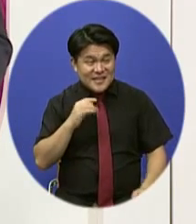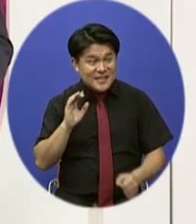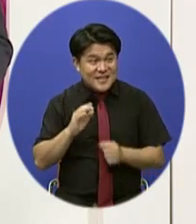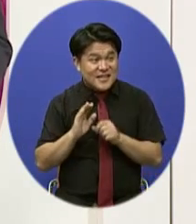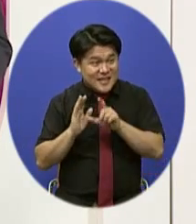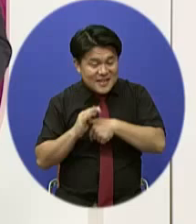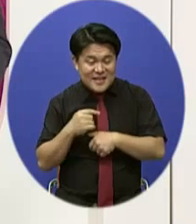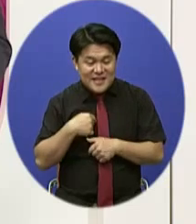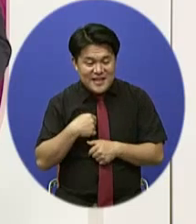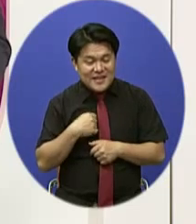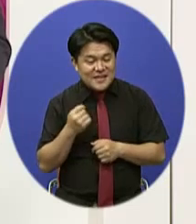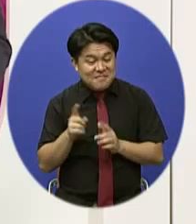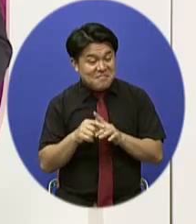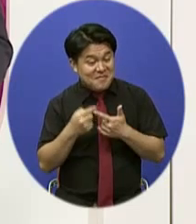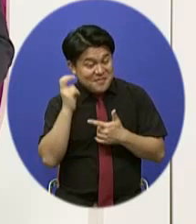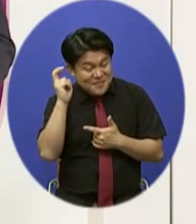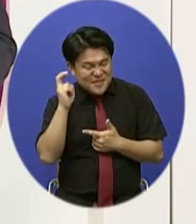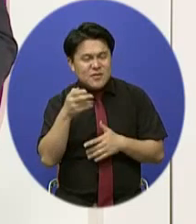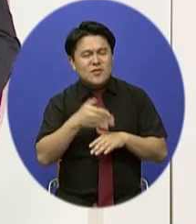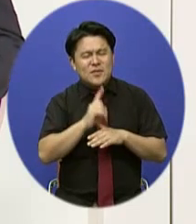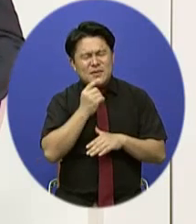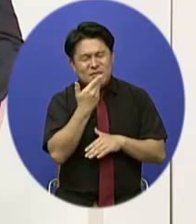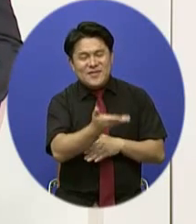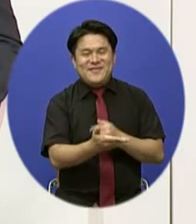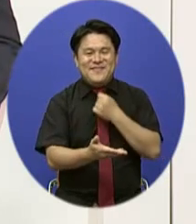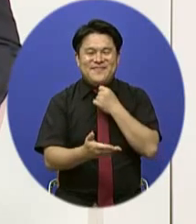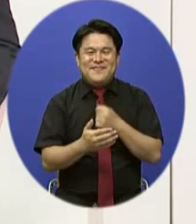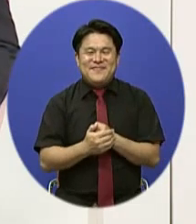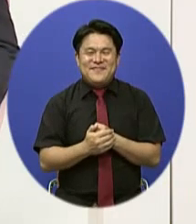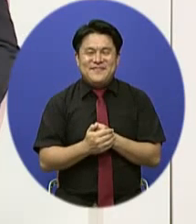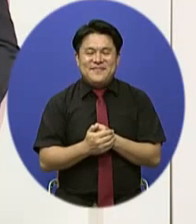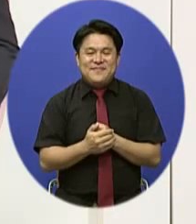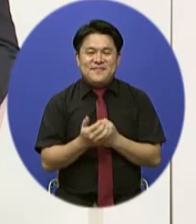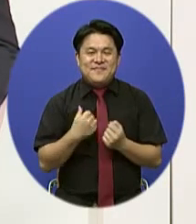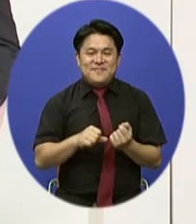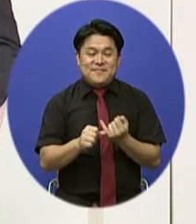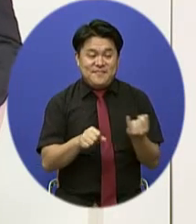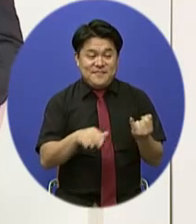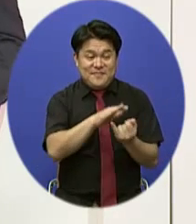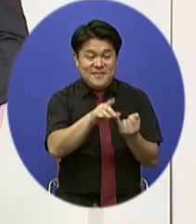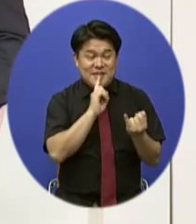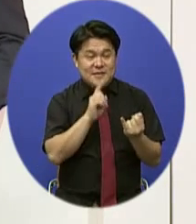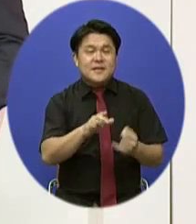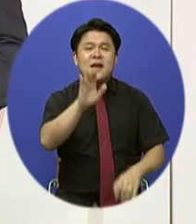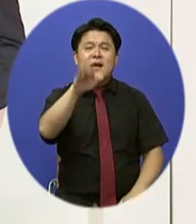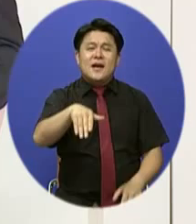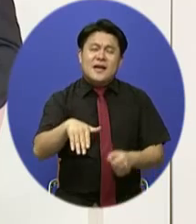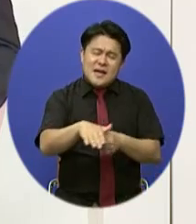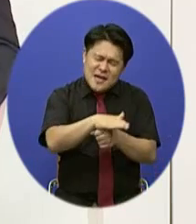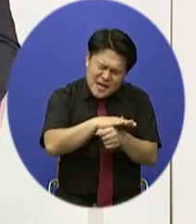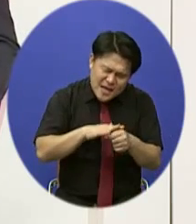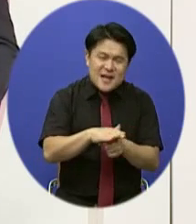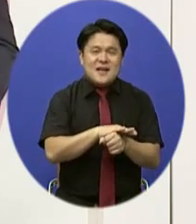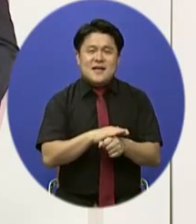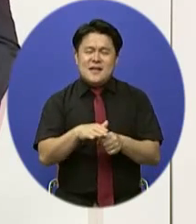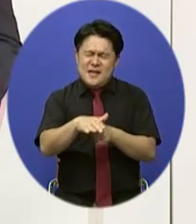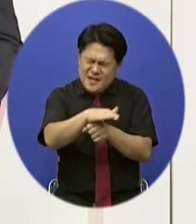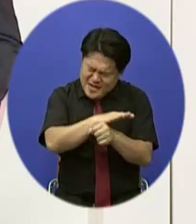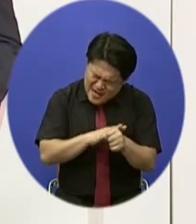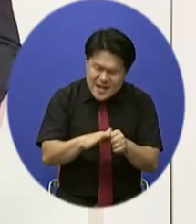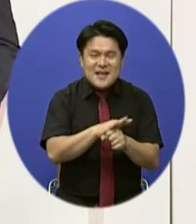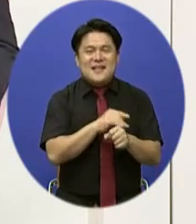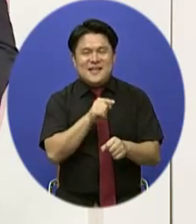너무 고맙다고 얘기해주고 네. 싶어요. 네. 자, 며느리 사랑한다. 네, 너무 사랑해요. 너무 많이. 그래요.